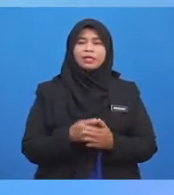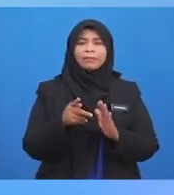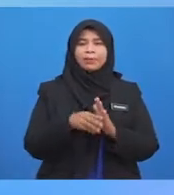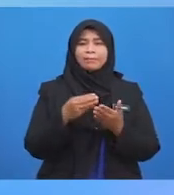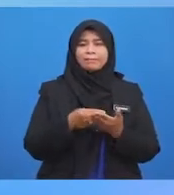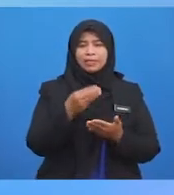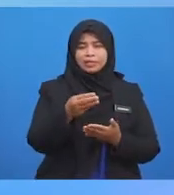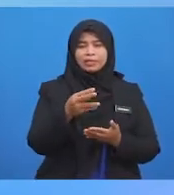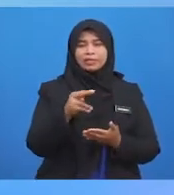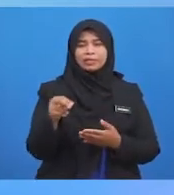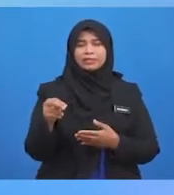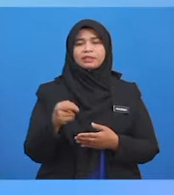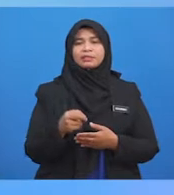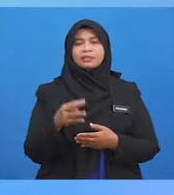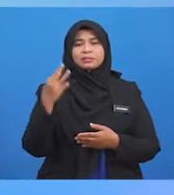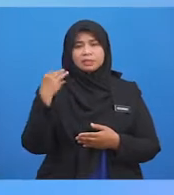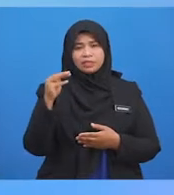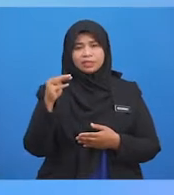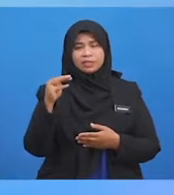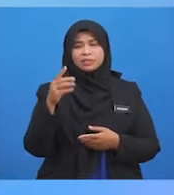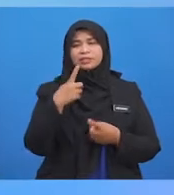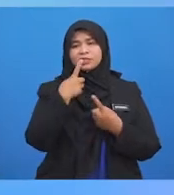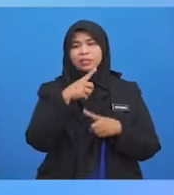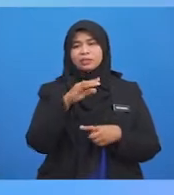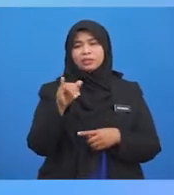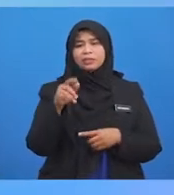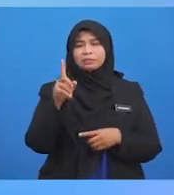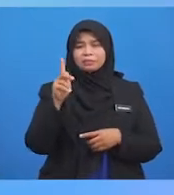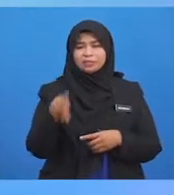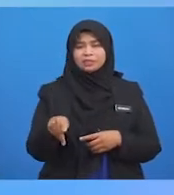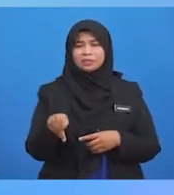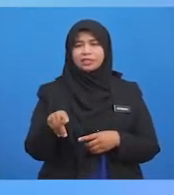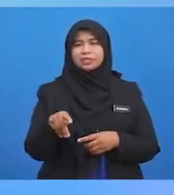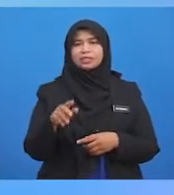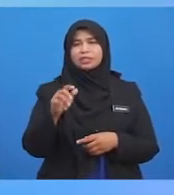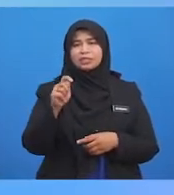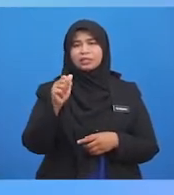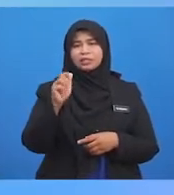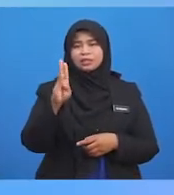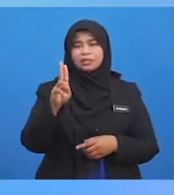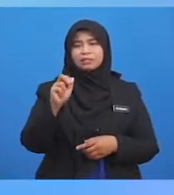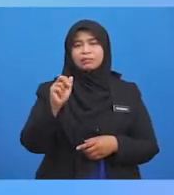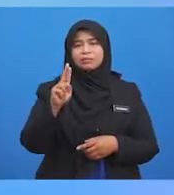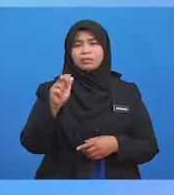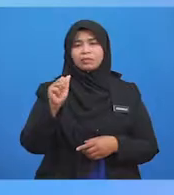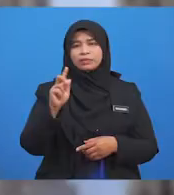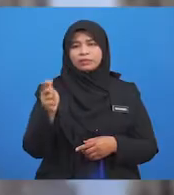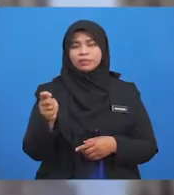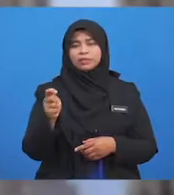Pemberian Maka Apa Jawapannya Murid-murid Pastinya Akad Tabarruan